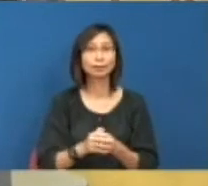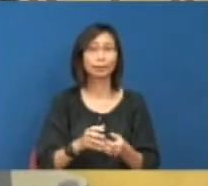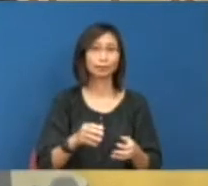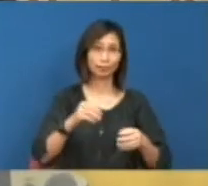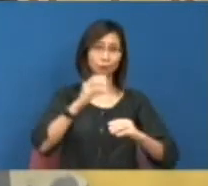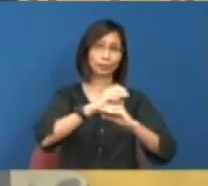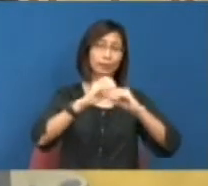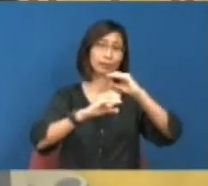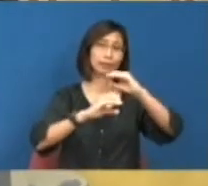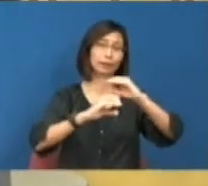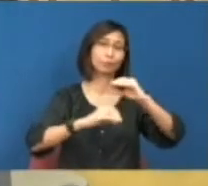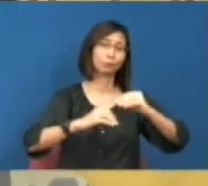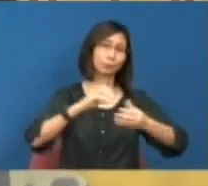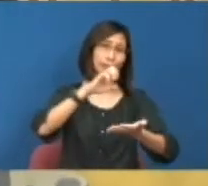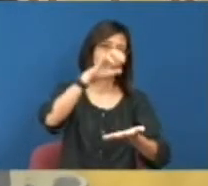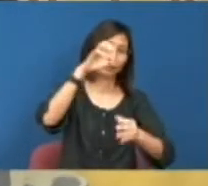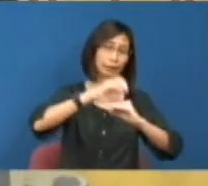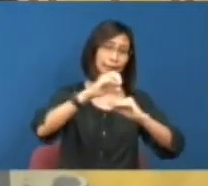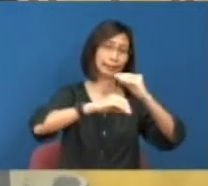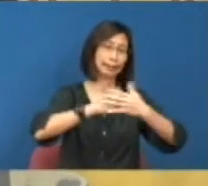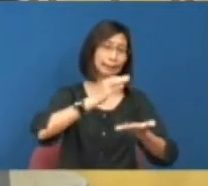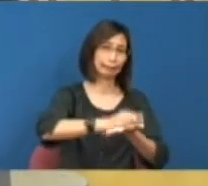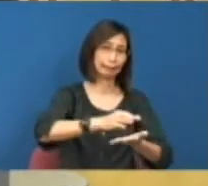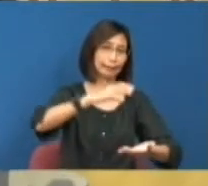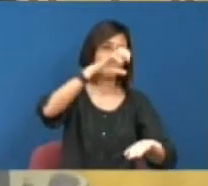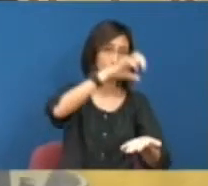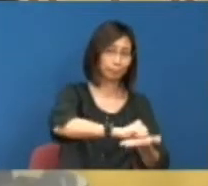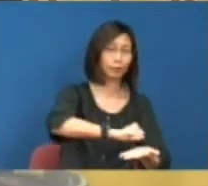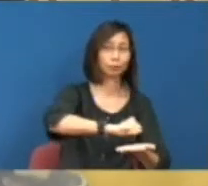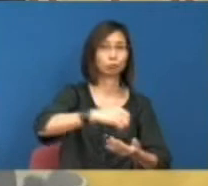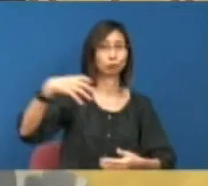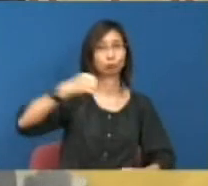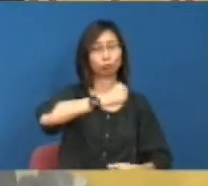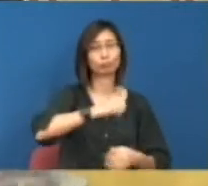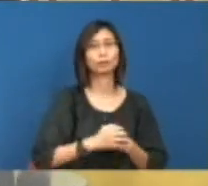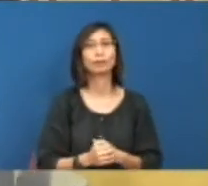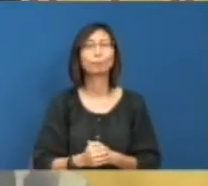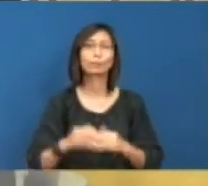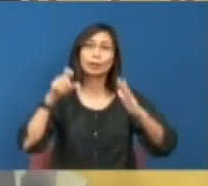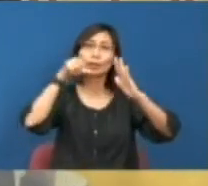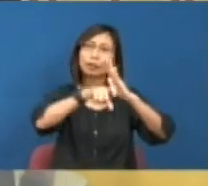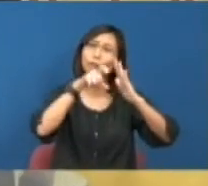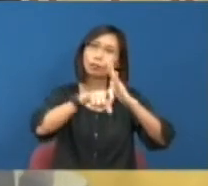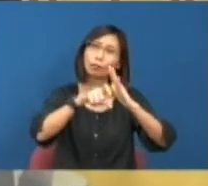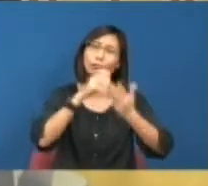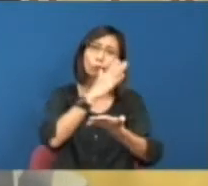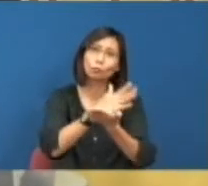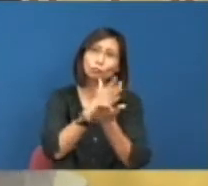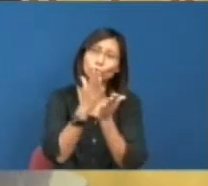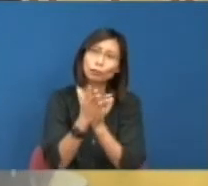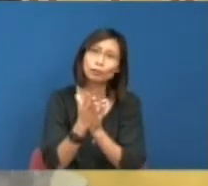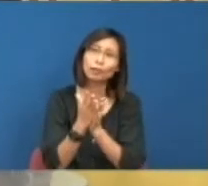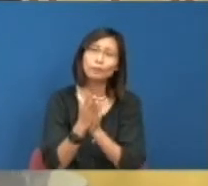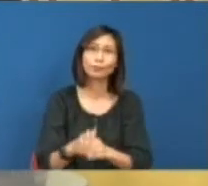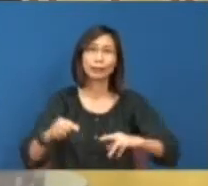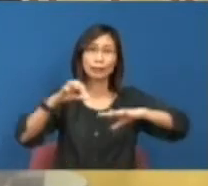這個金融財團和地產財團通過銀行，通過各種的這個金融